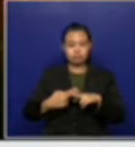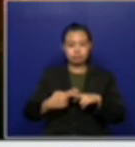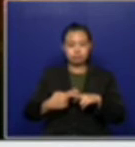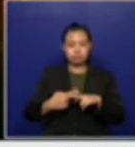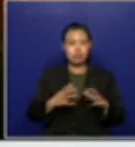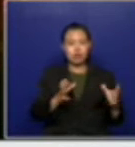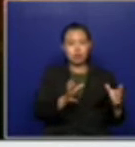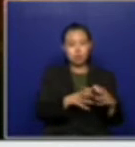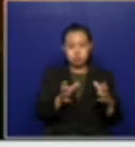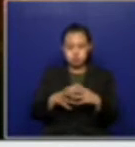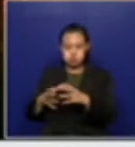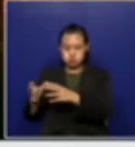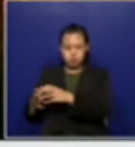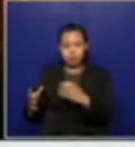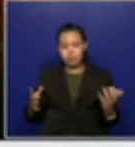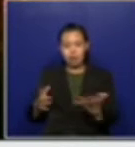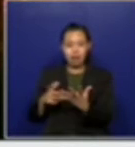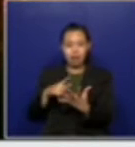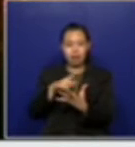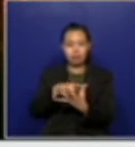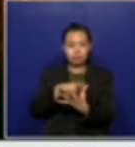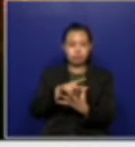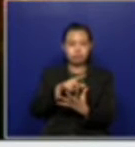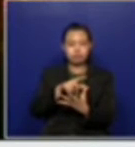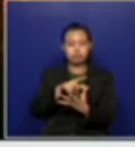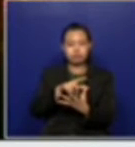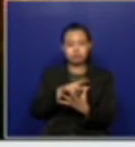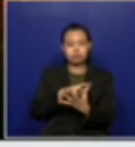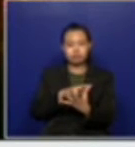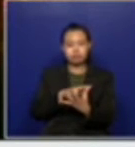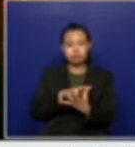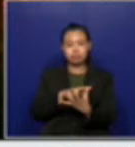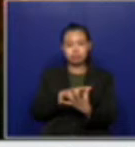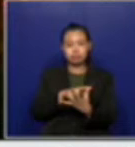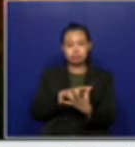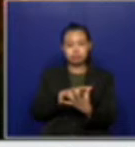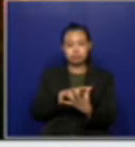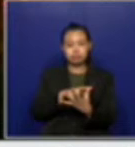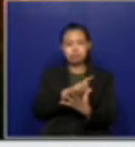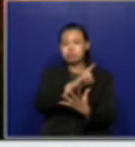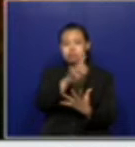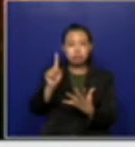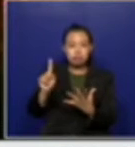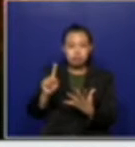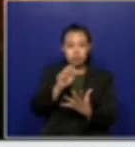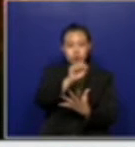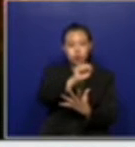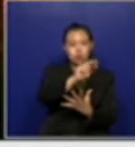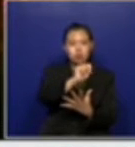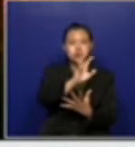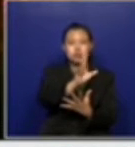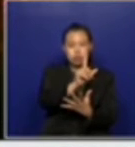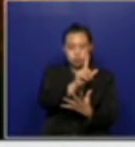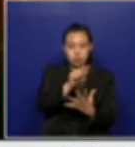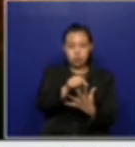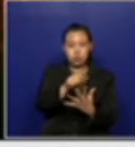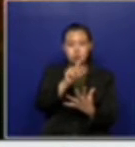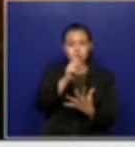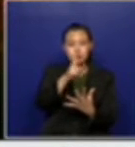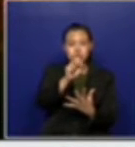การเมืองที่มีบทบาทในการปฏิรูปประเทศประกอบไปด้วยสนช.คส